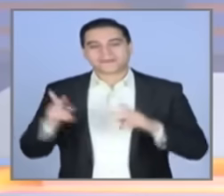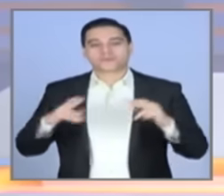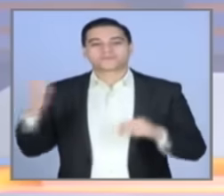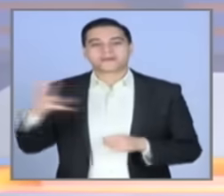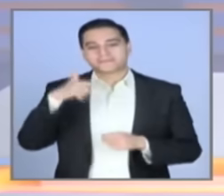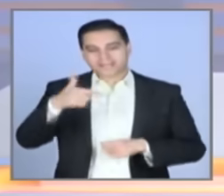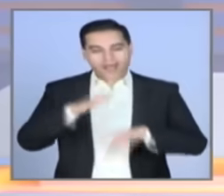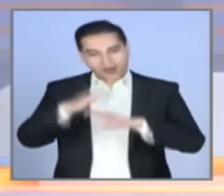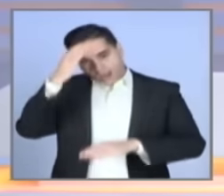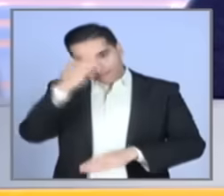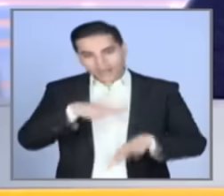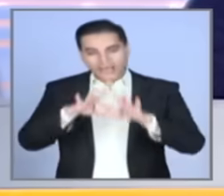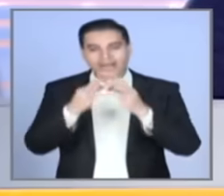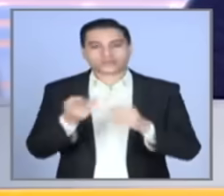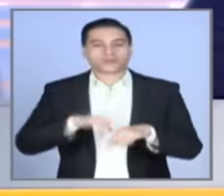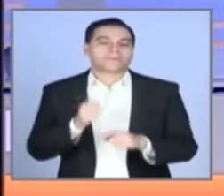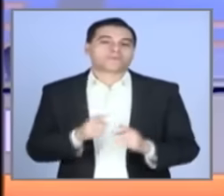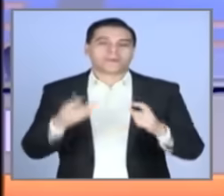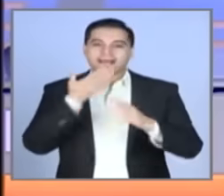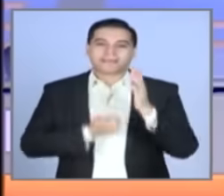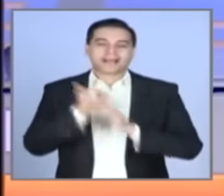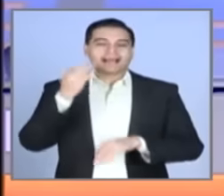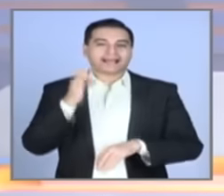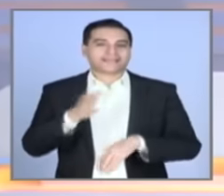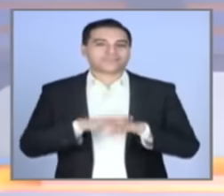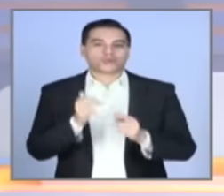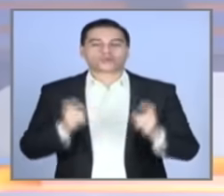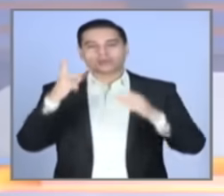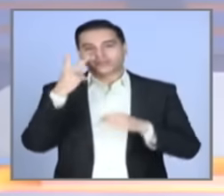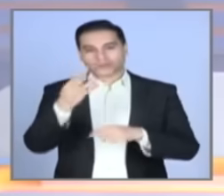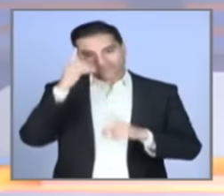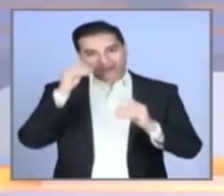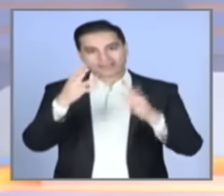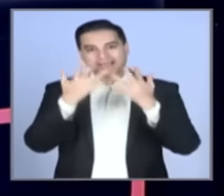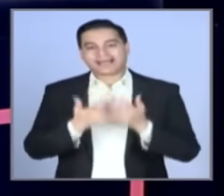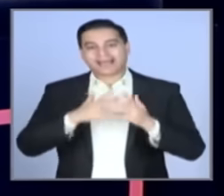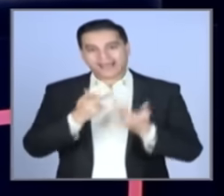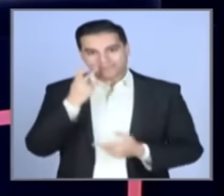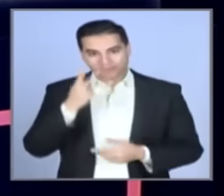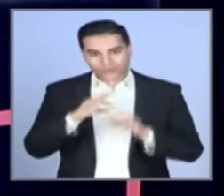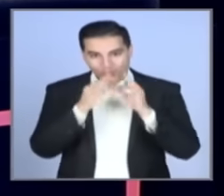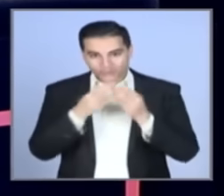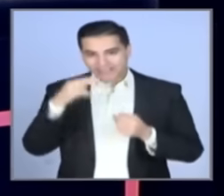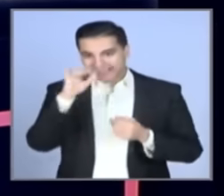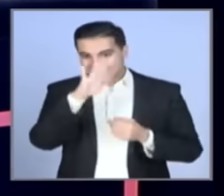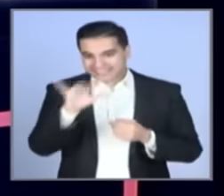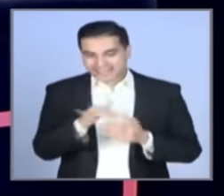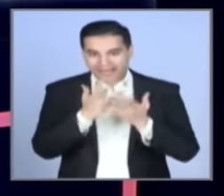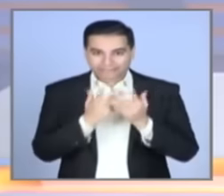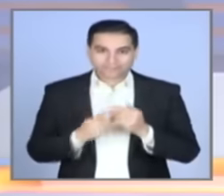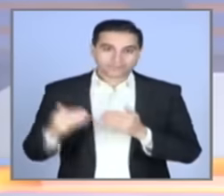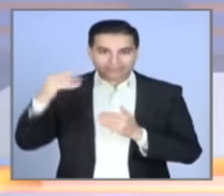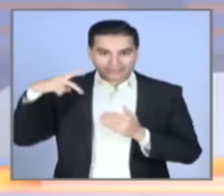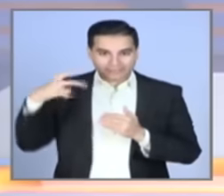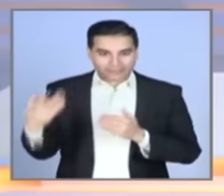الموسم السادس عبقرة العائلات، ومباراة جميلة في دور الـ 32، وهفكركم بالنتيجة. عائلة عيسى متقدمين